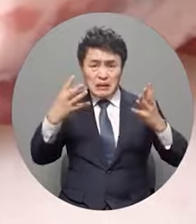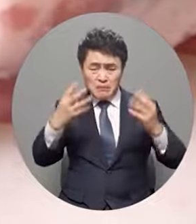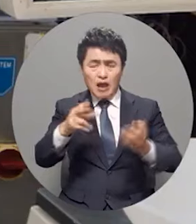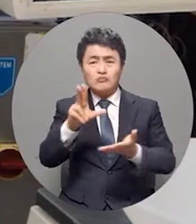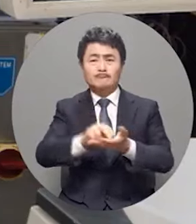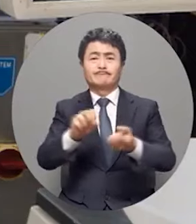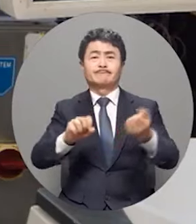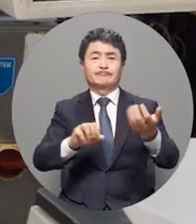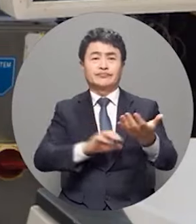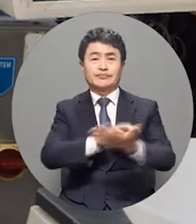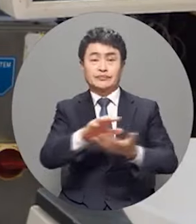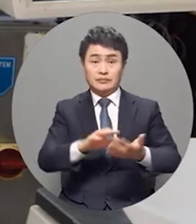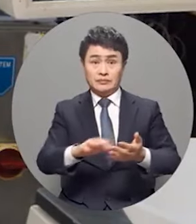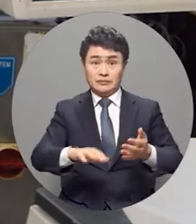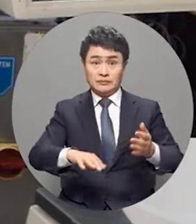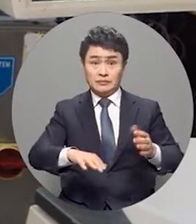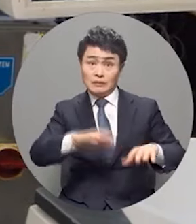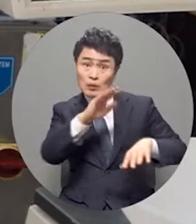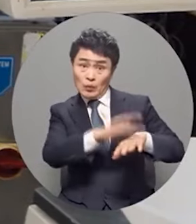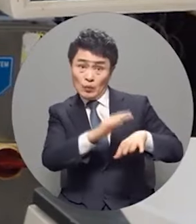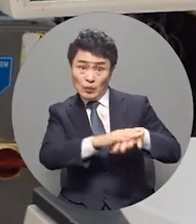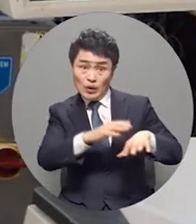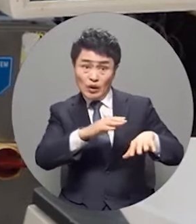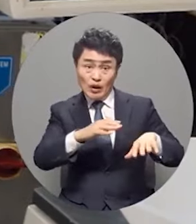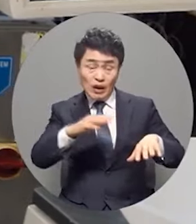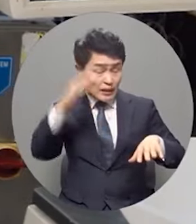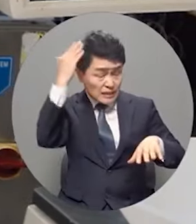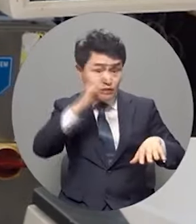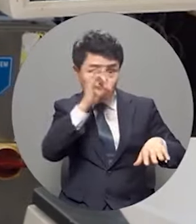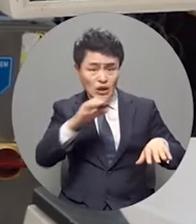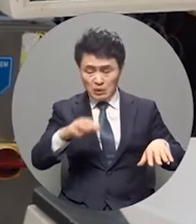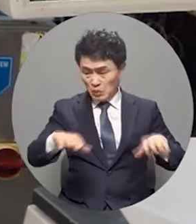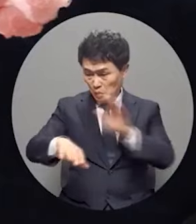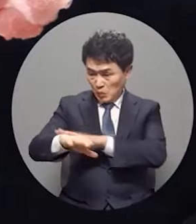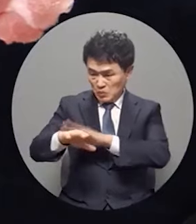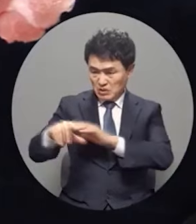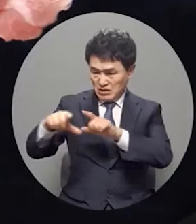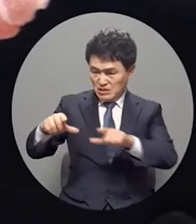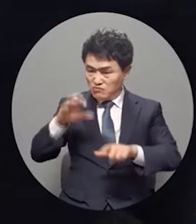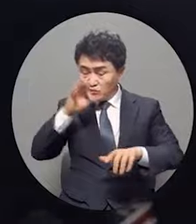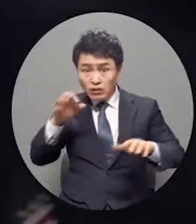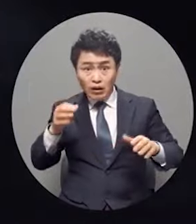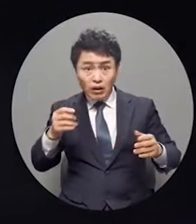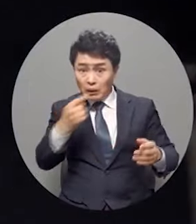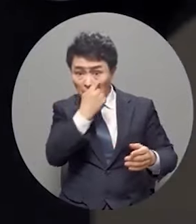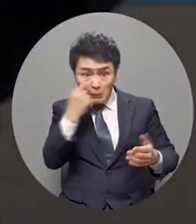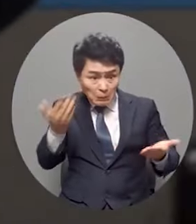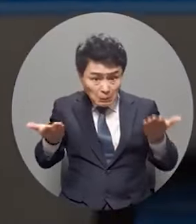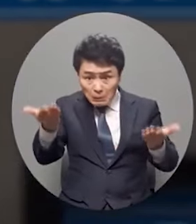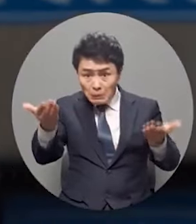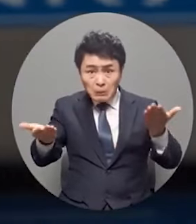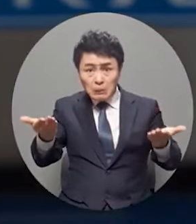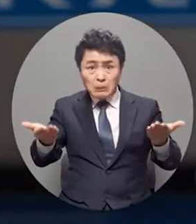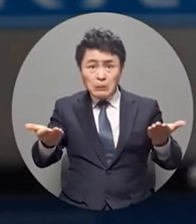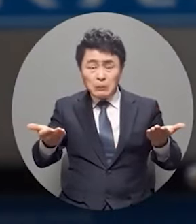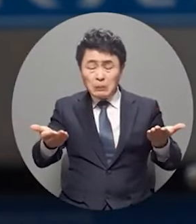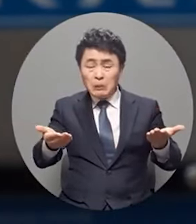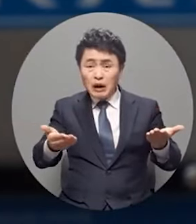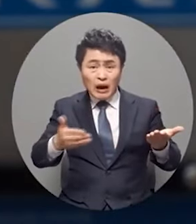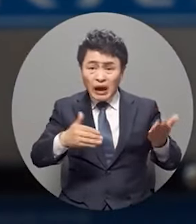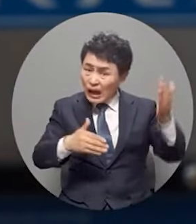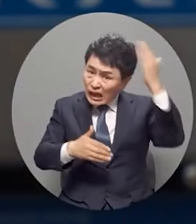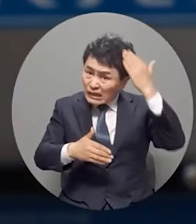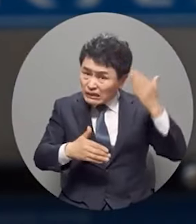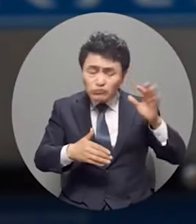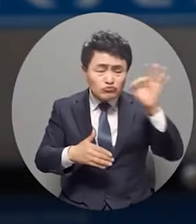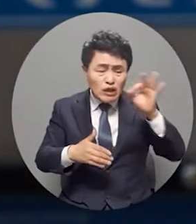키웠습니다. 왼쪽이 제주산 흑돼지고 오른쪽이 일반 돼지인데요. 눈으로 봐도 흑돼지 쪽에 지방이 더 많은 것을 볼